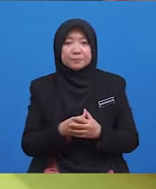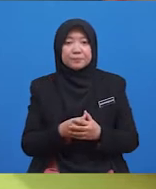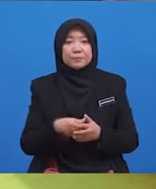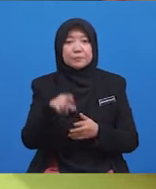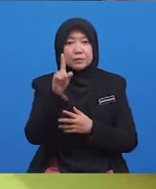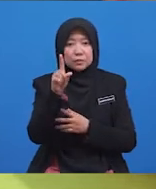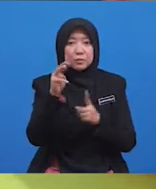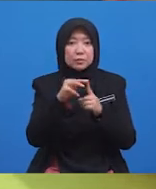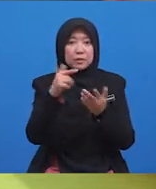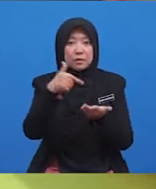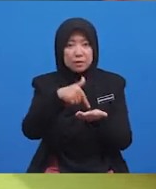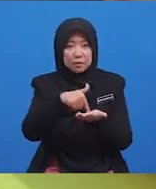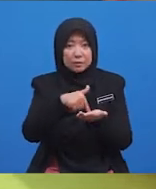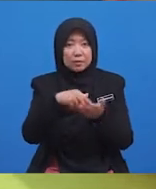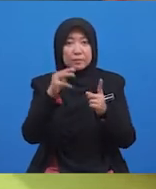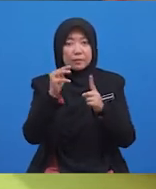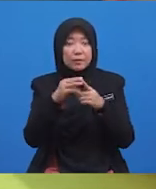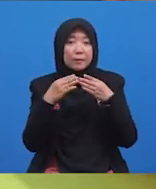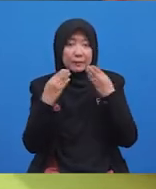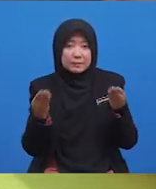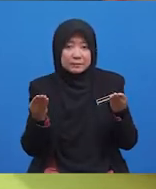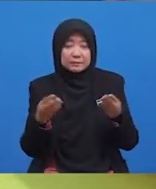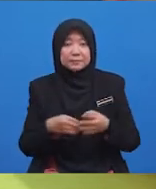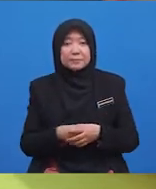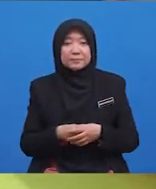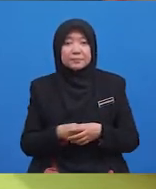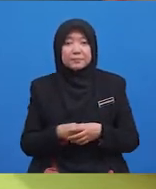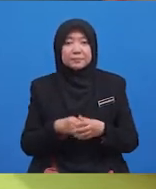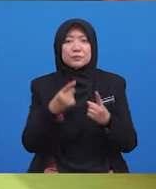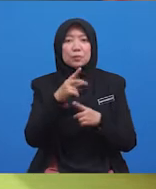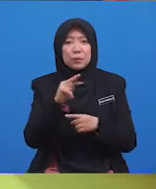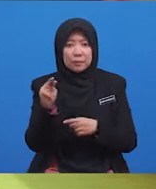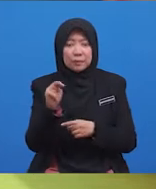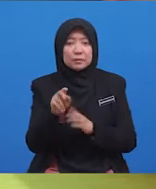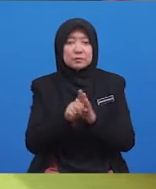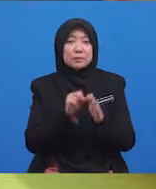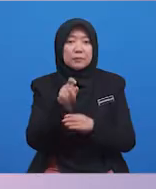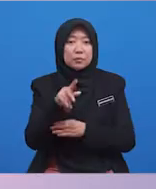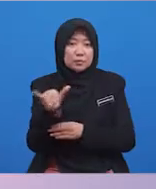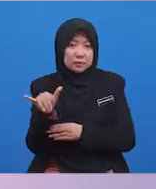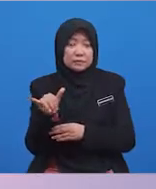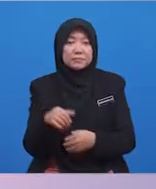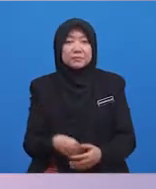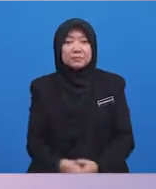Manakala, 1 markah lagi adalah markah bahasa. Jawapan yang sepatutnya adalah